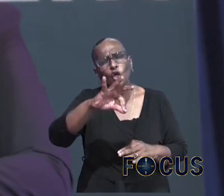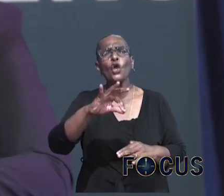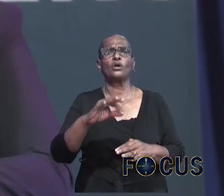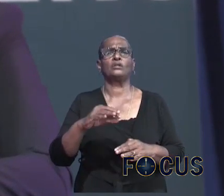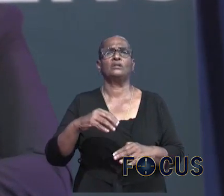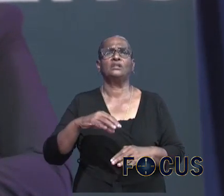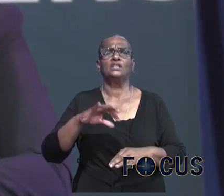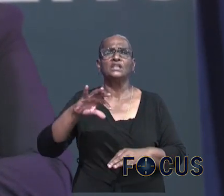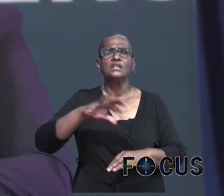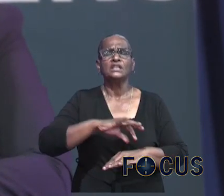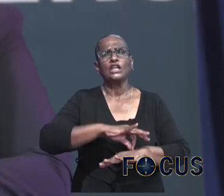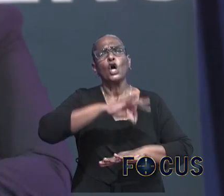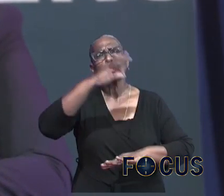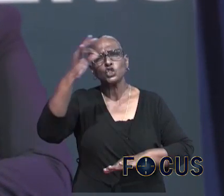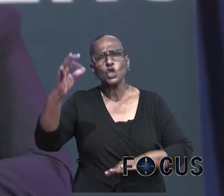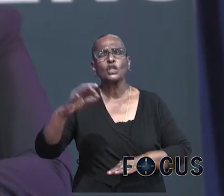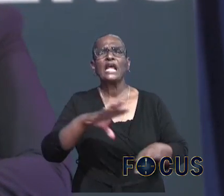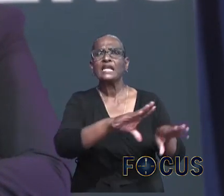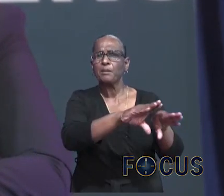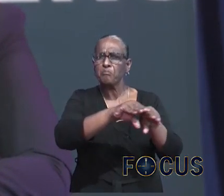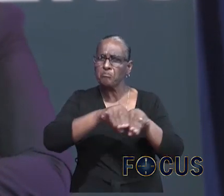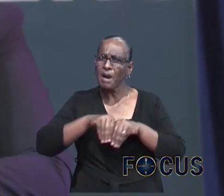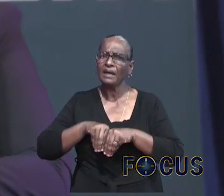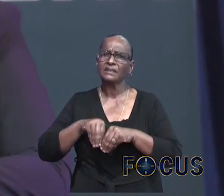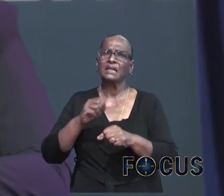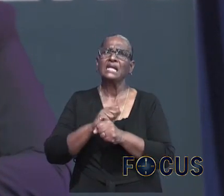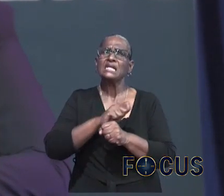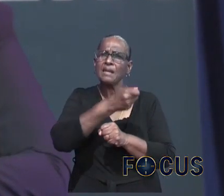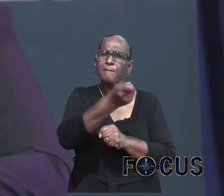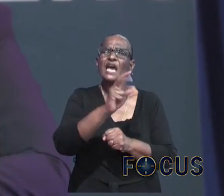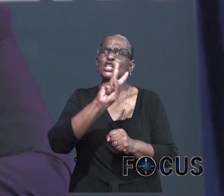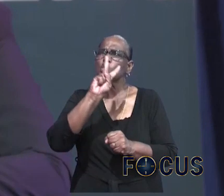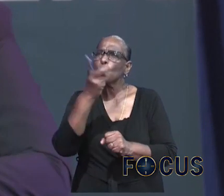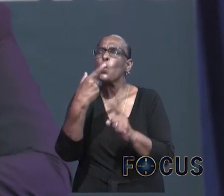ben blij dat de vraag vanuit de pers tot 2 maal toe weer is gesteld.